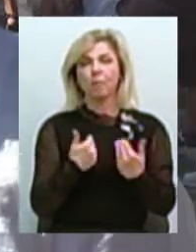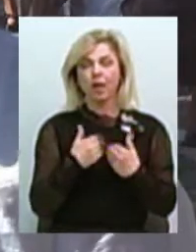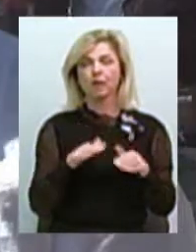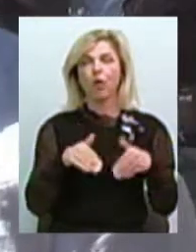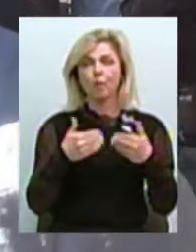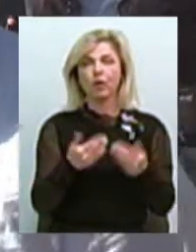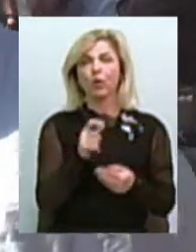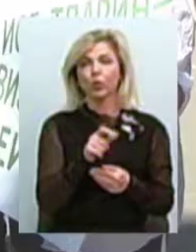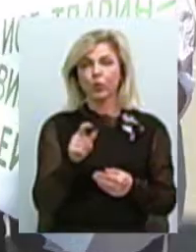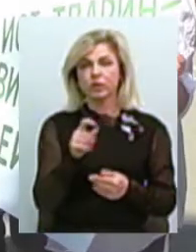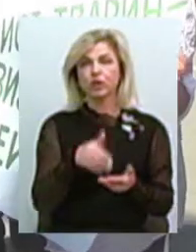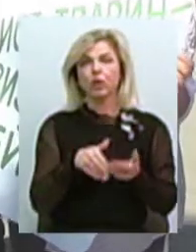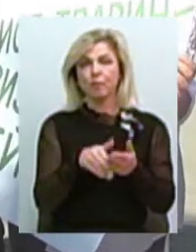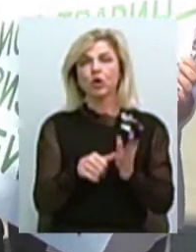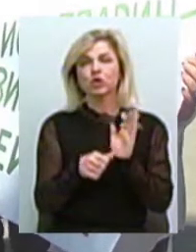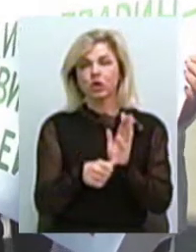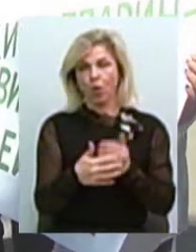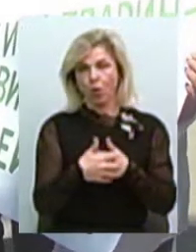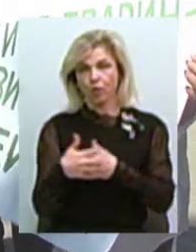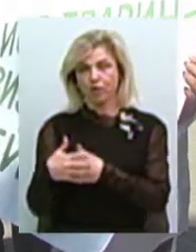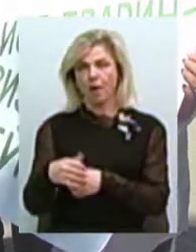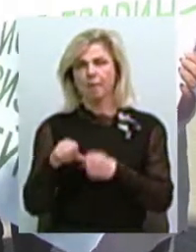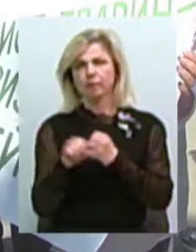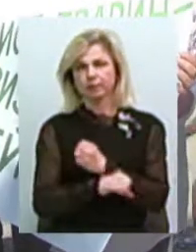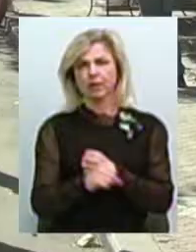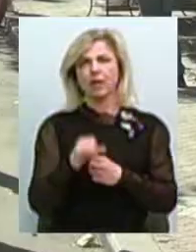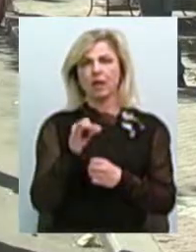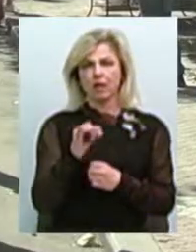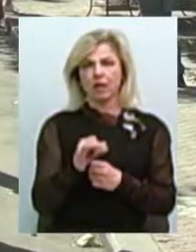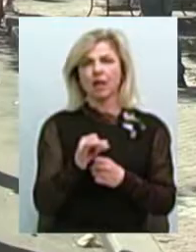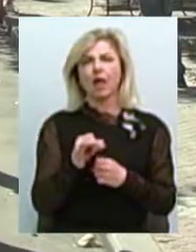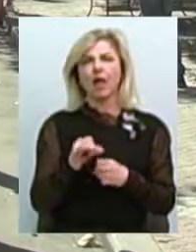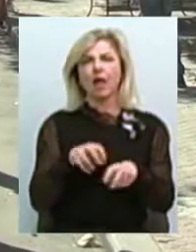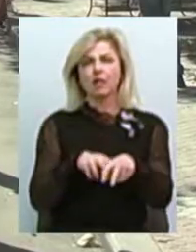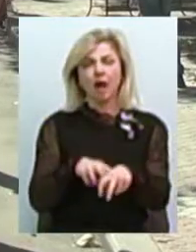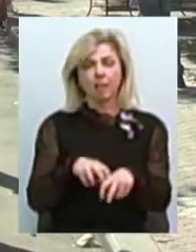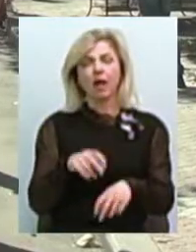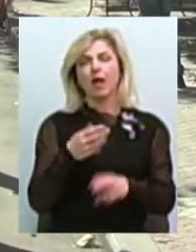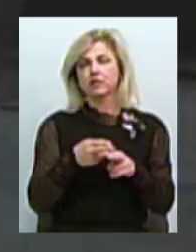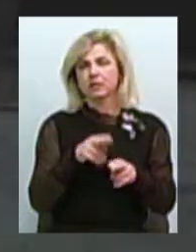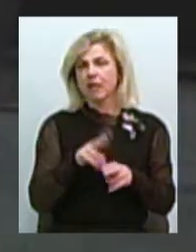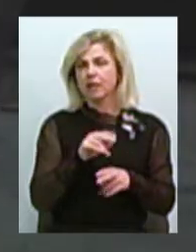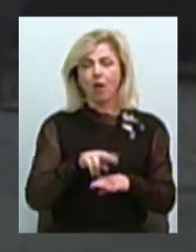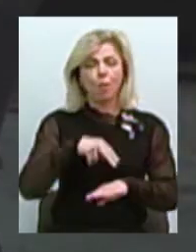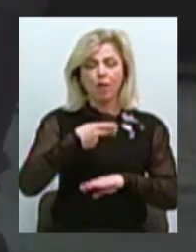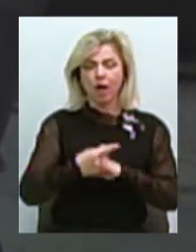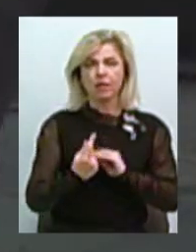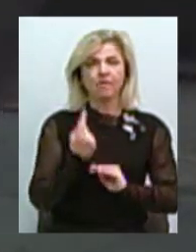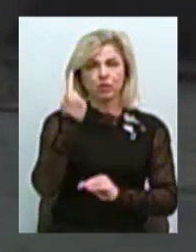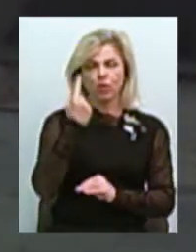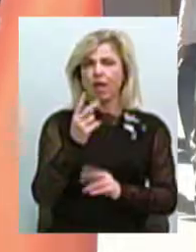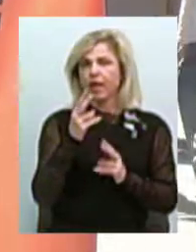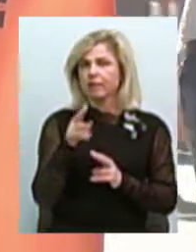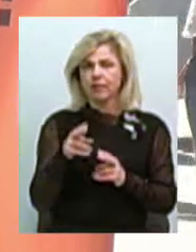люди за допомогою з 6 котами з переламаними вивернутими задніми лапами. Це не падіння з висоти, це не ДТП,